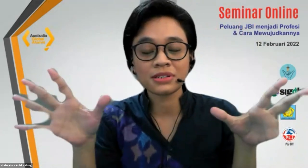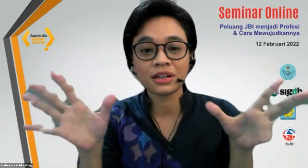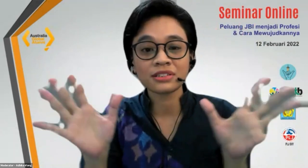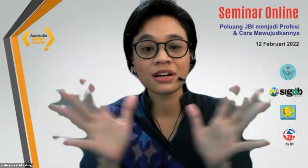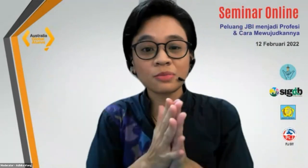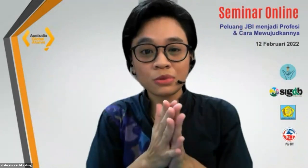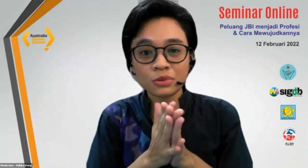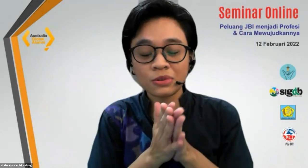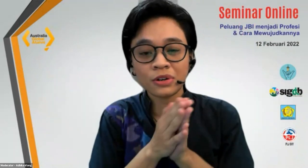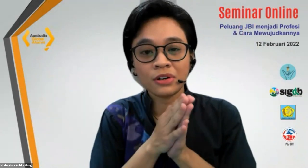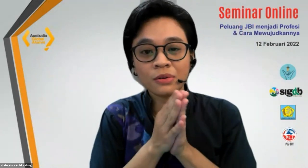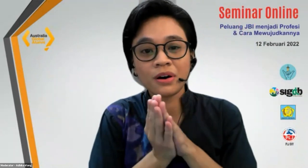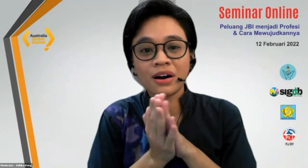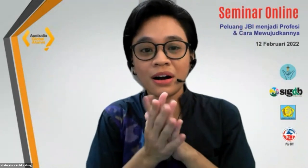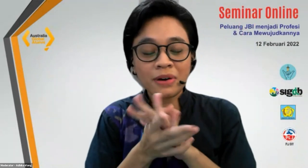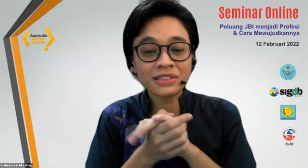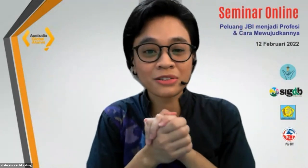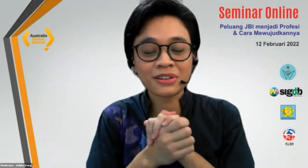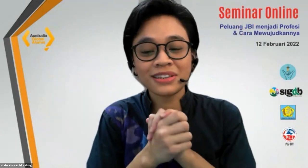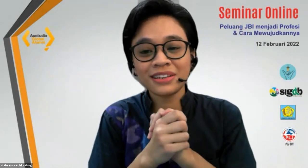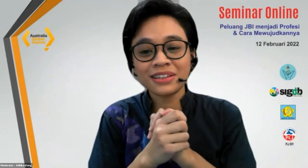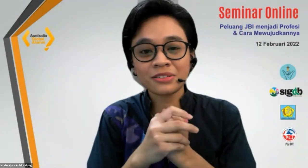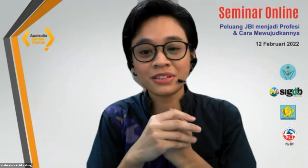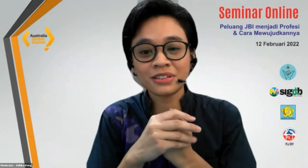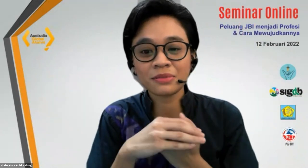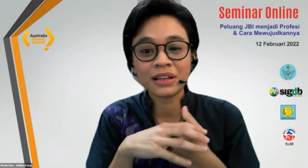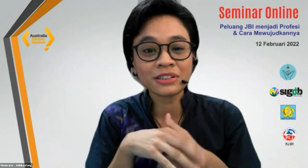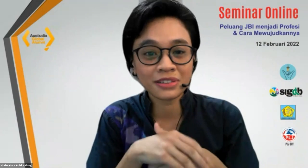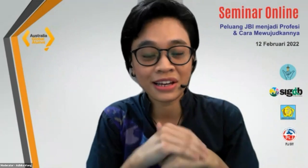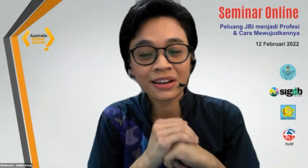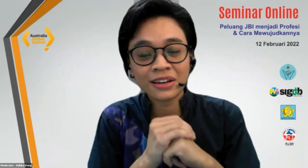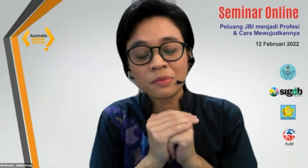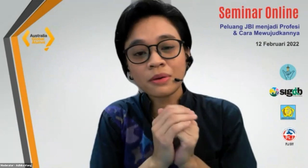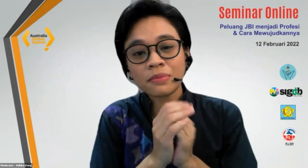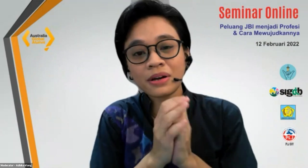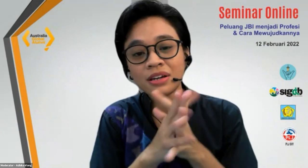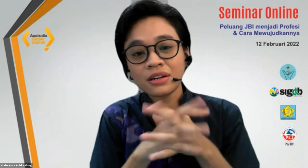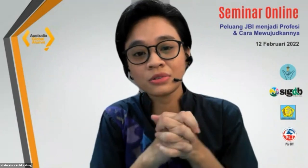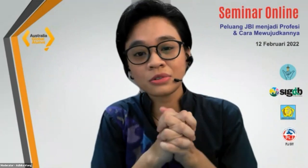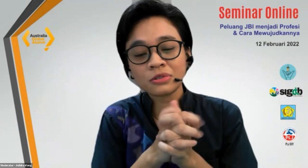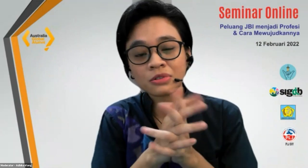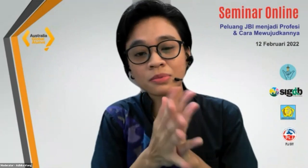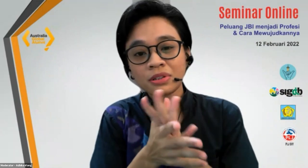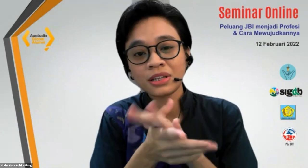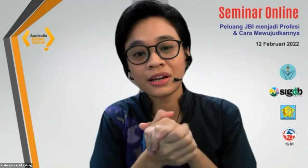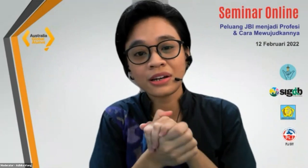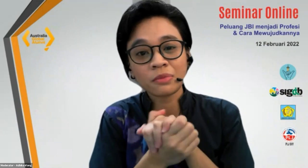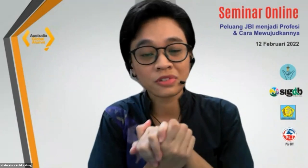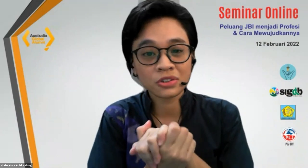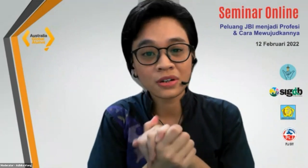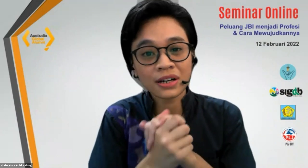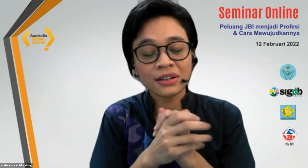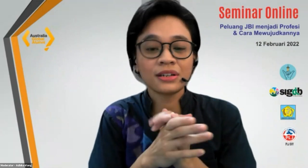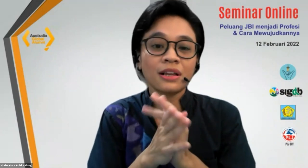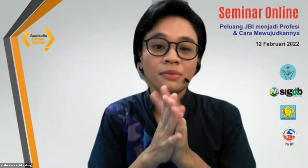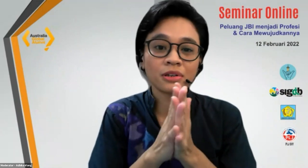masing-masing maka ada 10 woah apa aja tuh nanti kita diskusikan lebih lanjut ya tapi yang pasti ada unsur-unsur seperti layanan